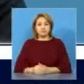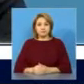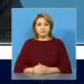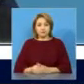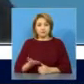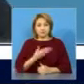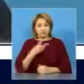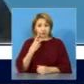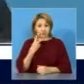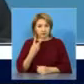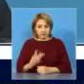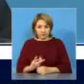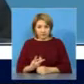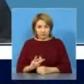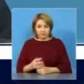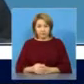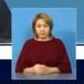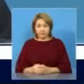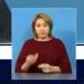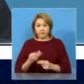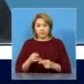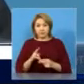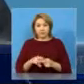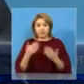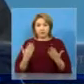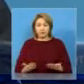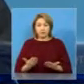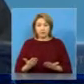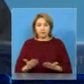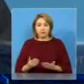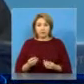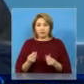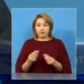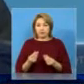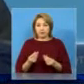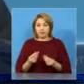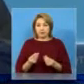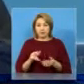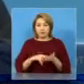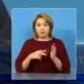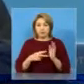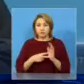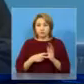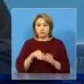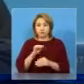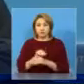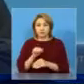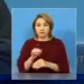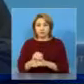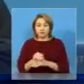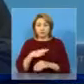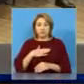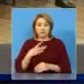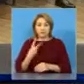біз қарастырып қазір осы биылғы бюджетіне немесе жоспарға енгізуге қазір